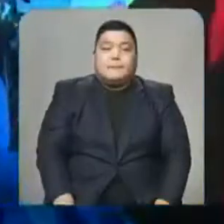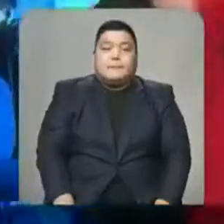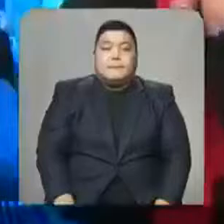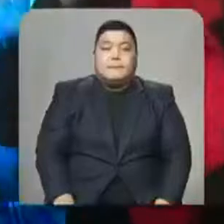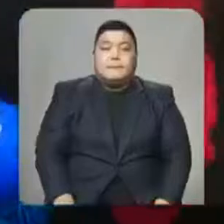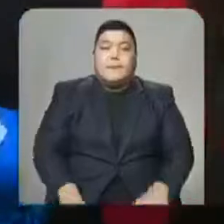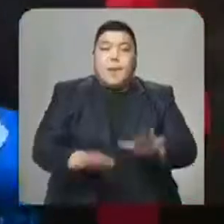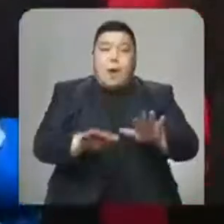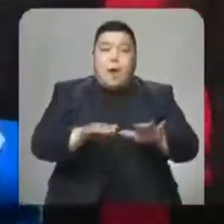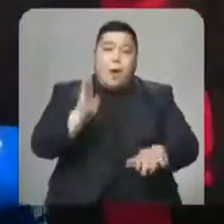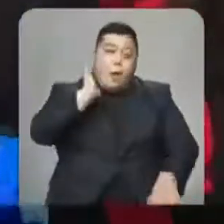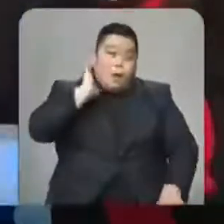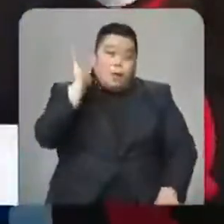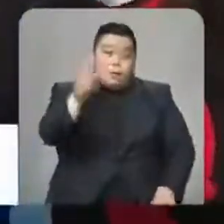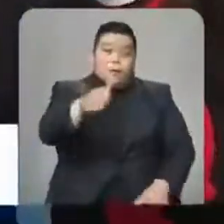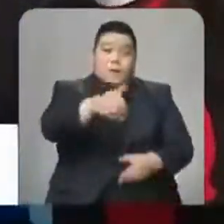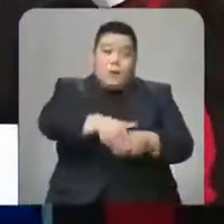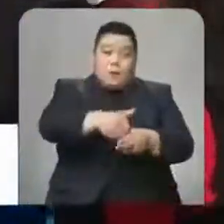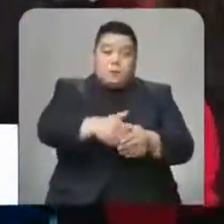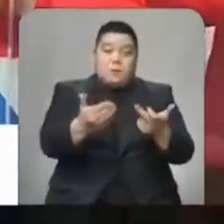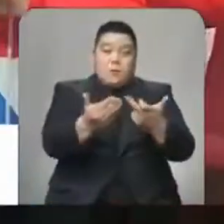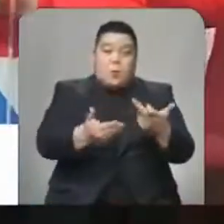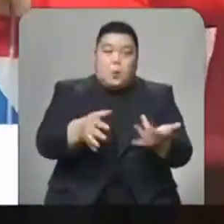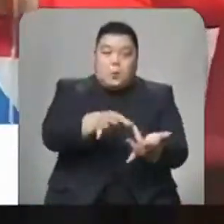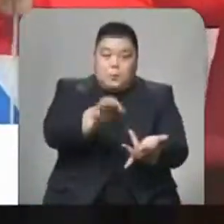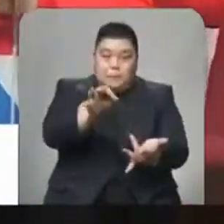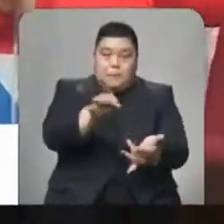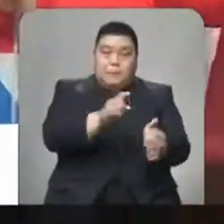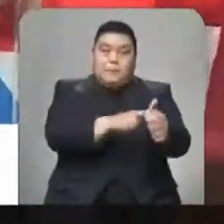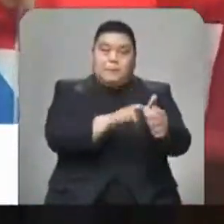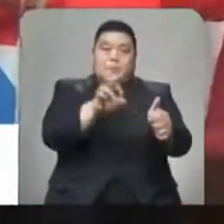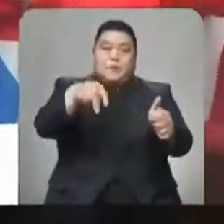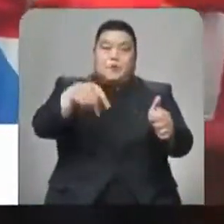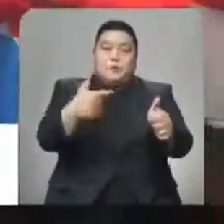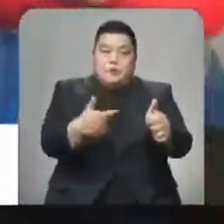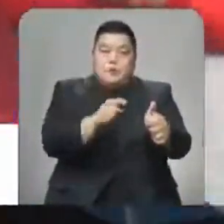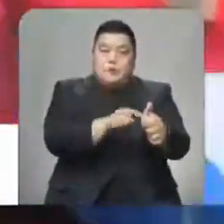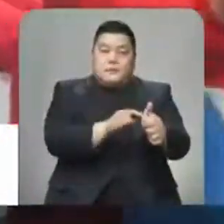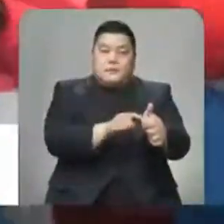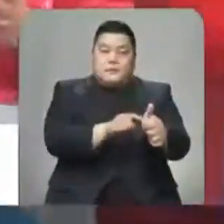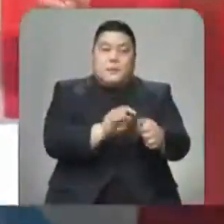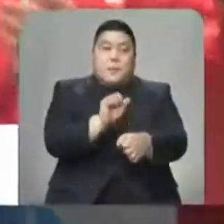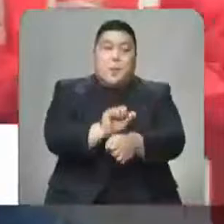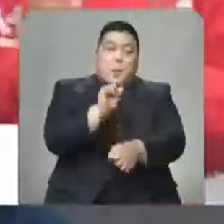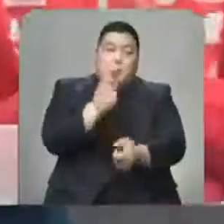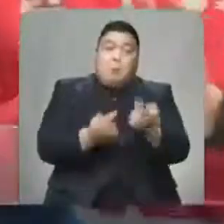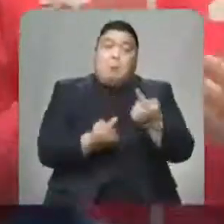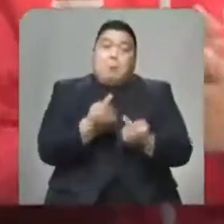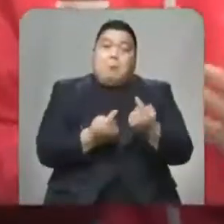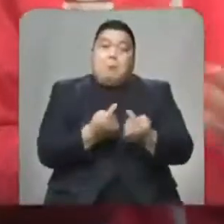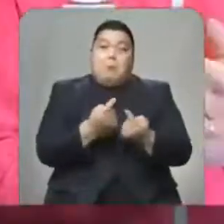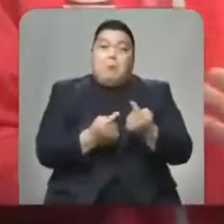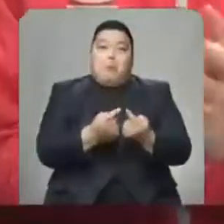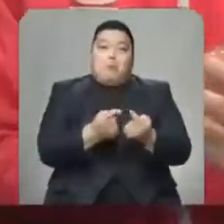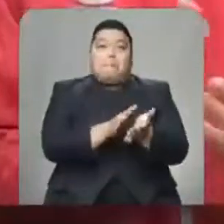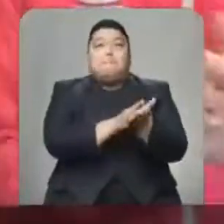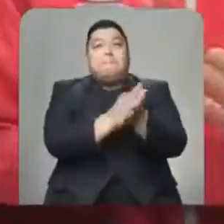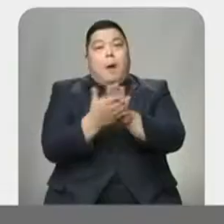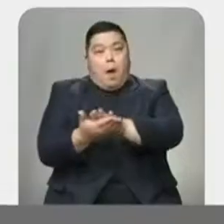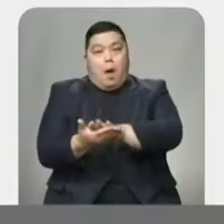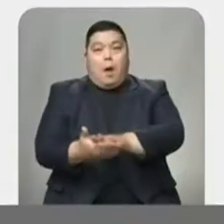이번 대선에서 강원도의 선택은 호석 10 경선 힘이었습니다 불과 5년 전 대선과 비교하면 탄 의한